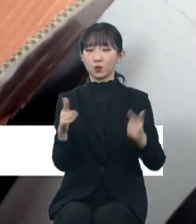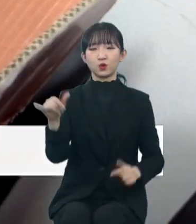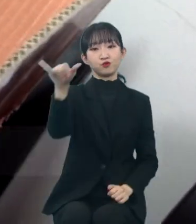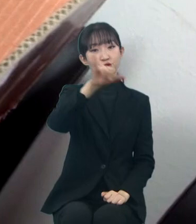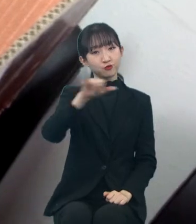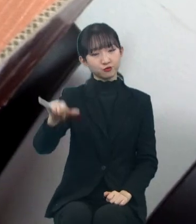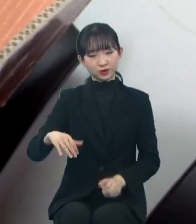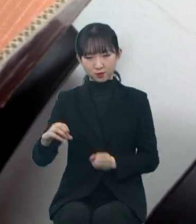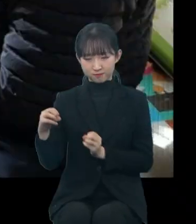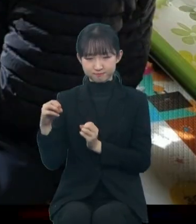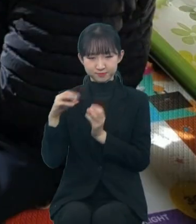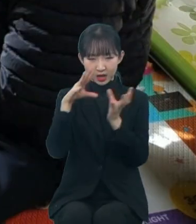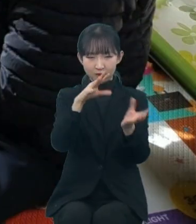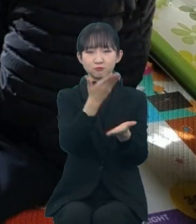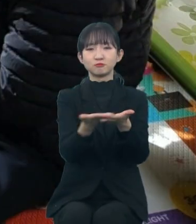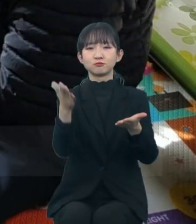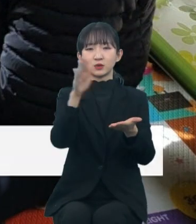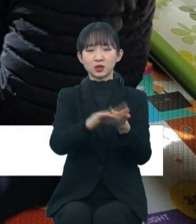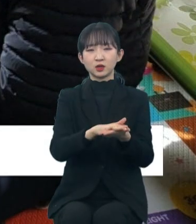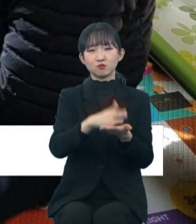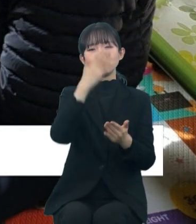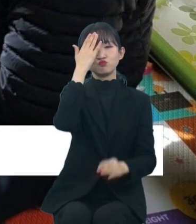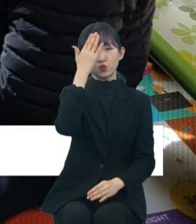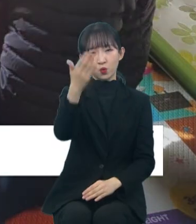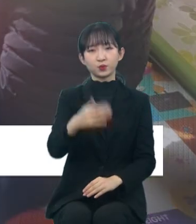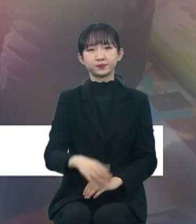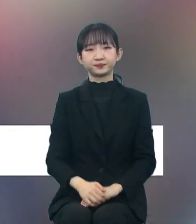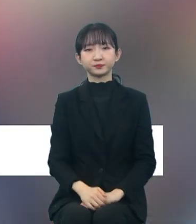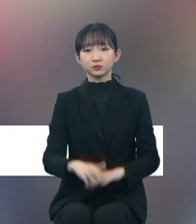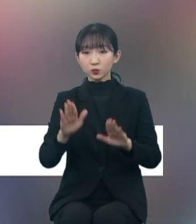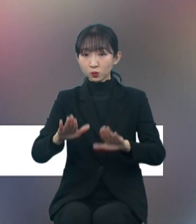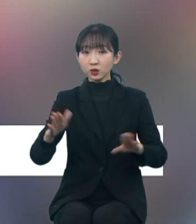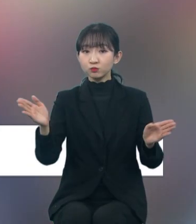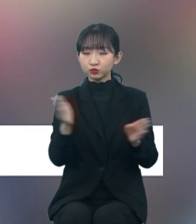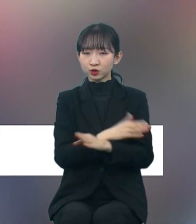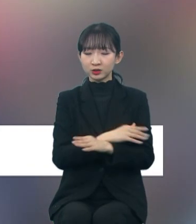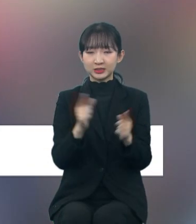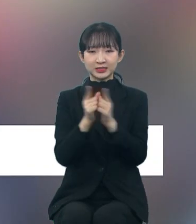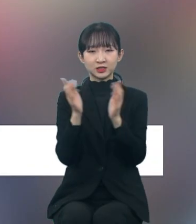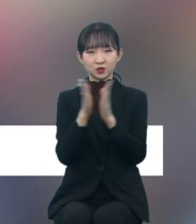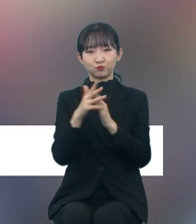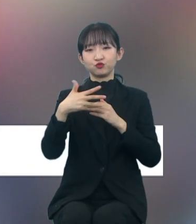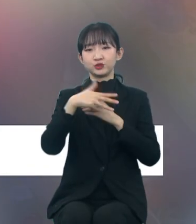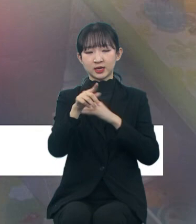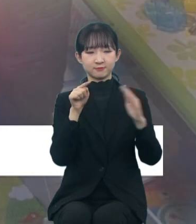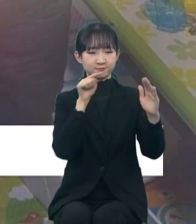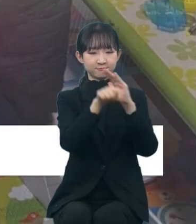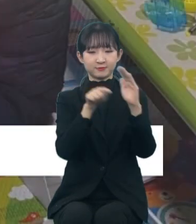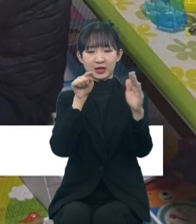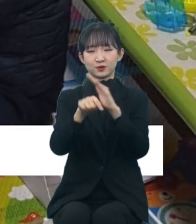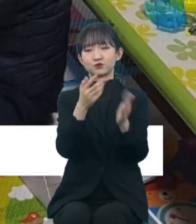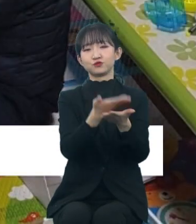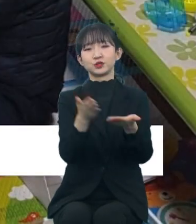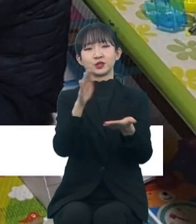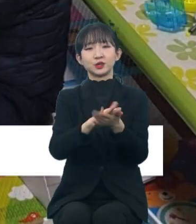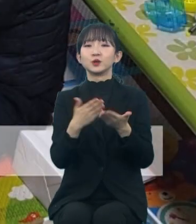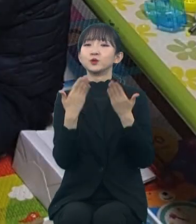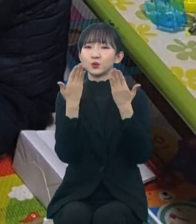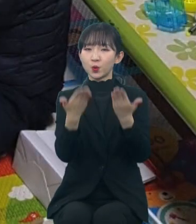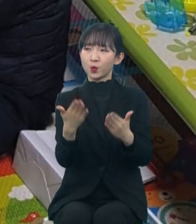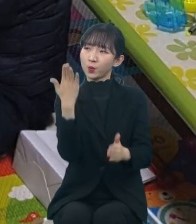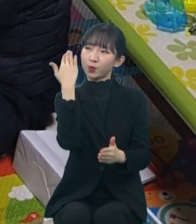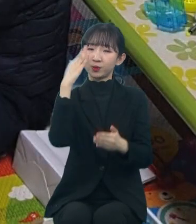고쳐주고 있습니다. 올해부터 찾아가는 출장 수리 서비스도 추진하는데 최근 남동구의 한 어린이집에서